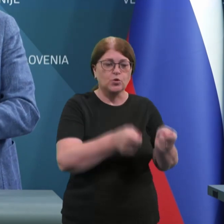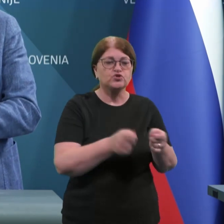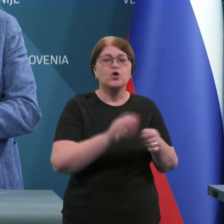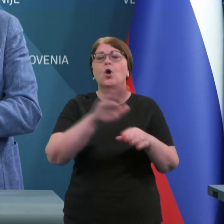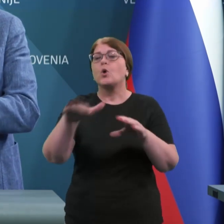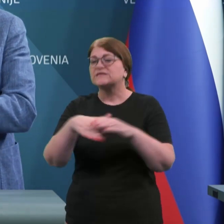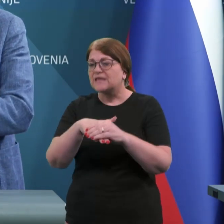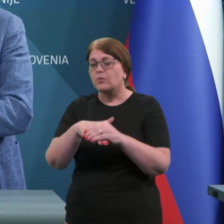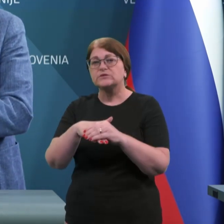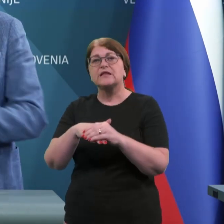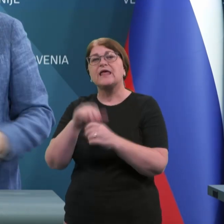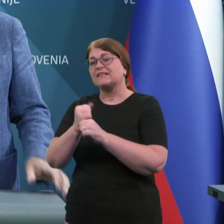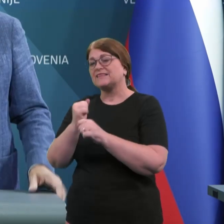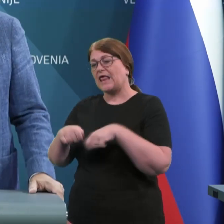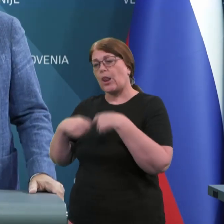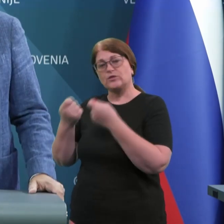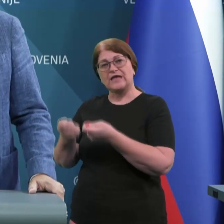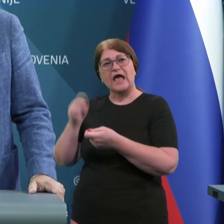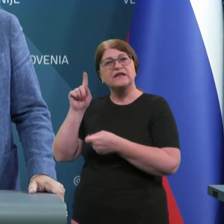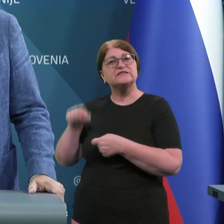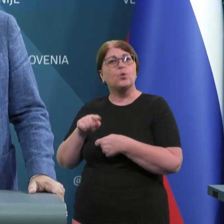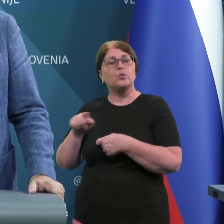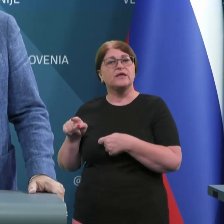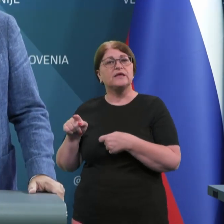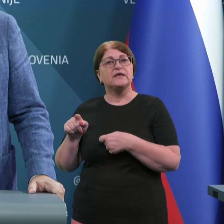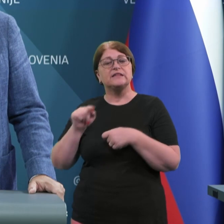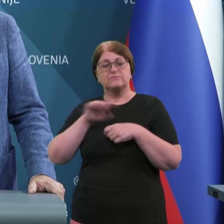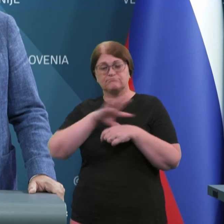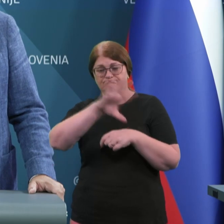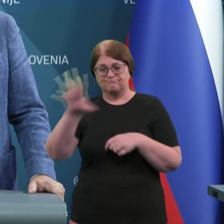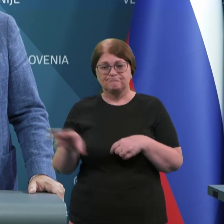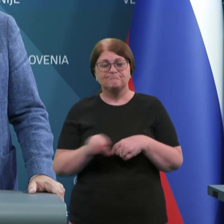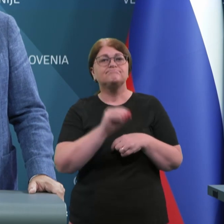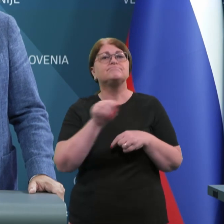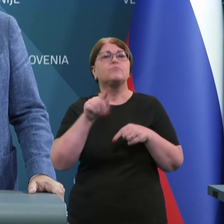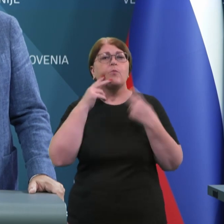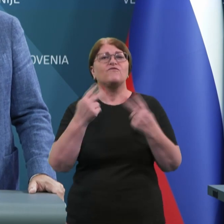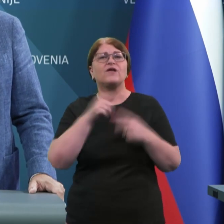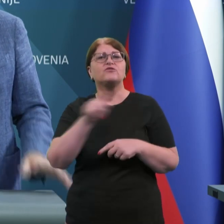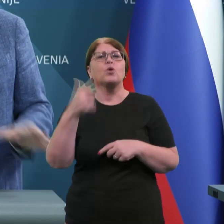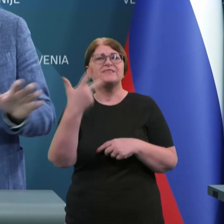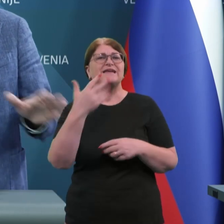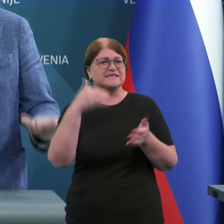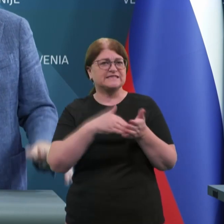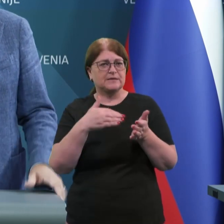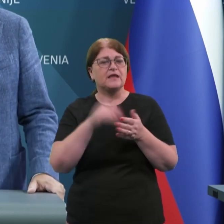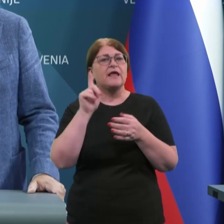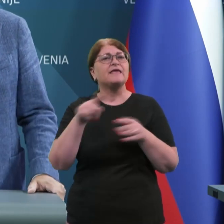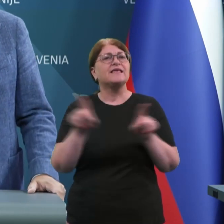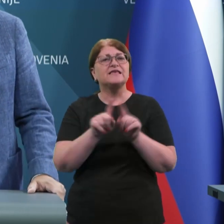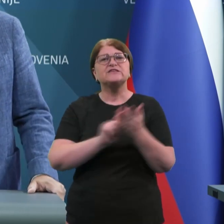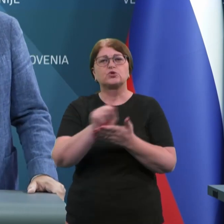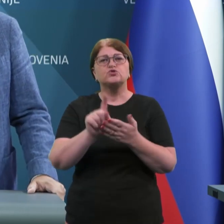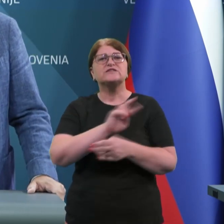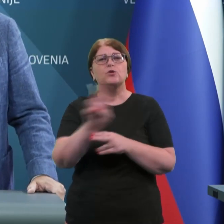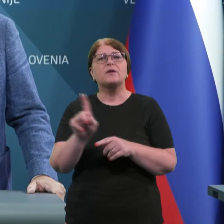zaposlenih delodajavcev in ta zadeva bo veljala nekje do 39. in hkrati tudi upravne enote